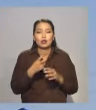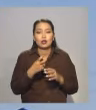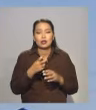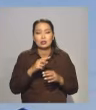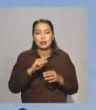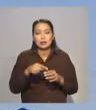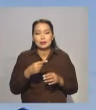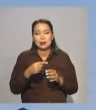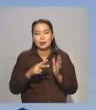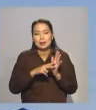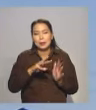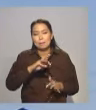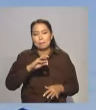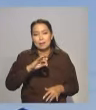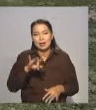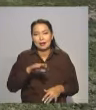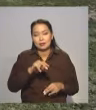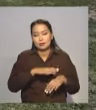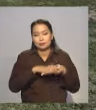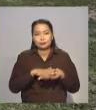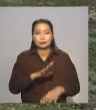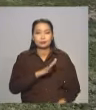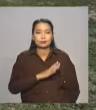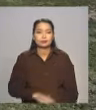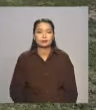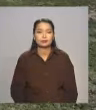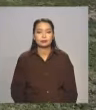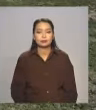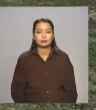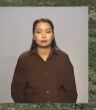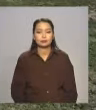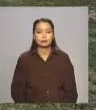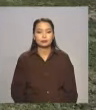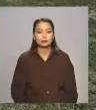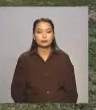теңге бөлінді. Өзгеріс Қонар, Маникоп, Астана Таймс, Павлодар.